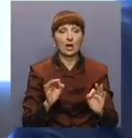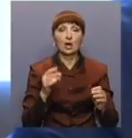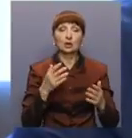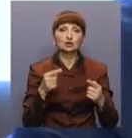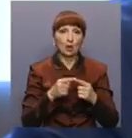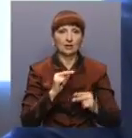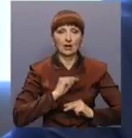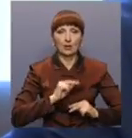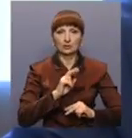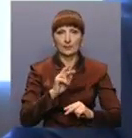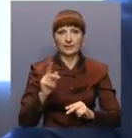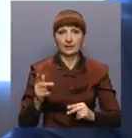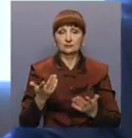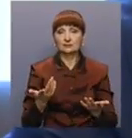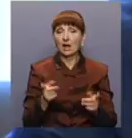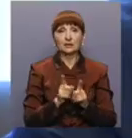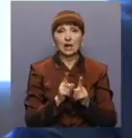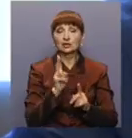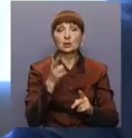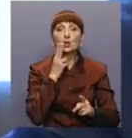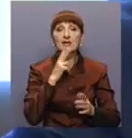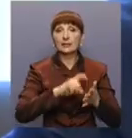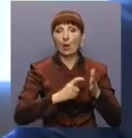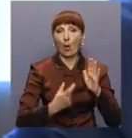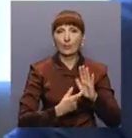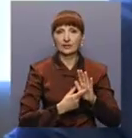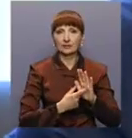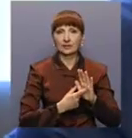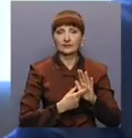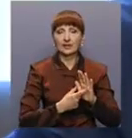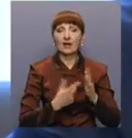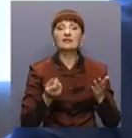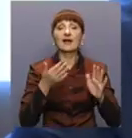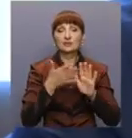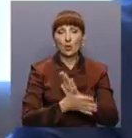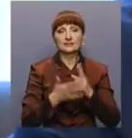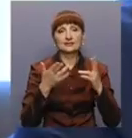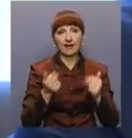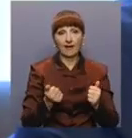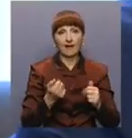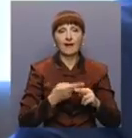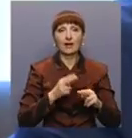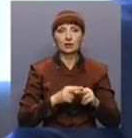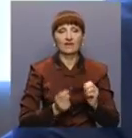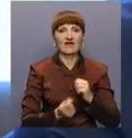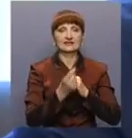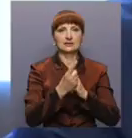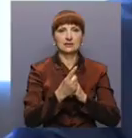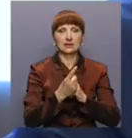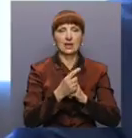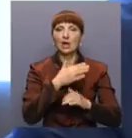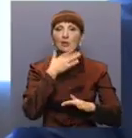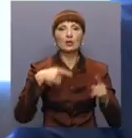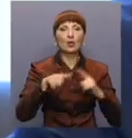четче работало бы. Точно так же, как и с курительными комнатами. Это определенные расходы, которые внезапно возникли. И